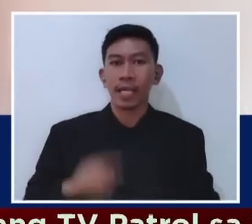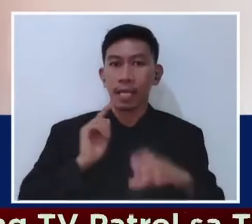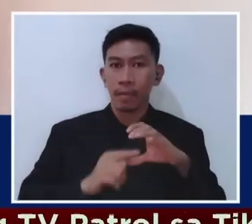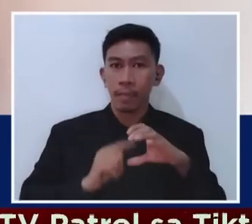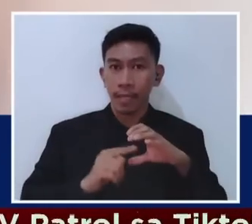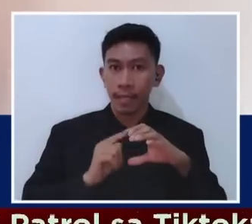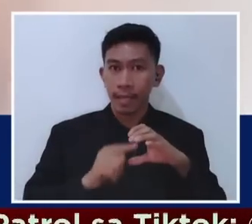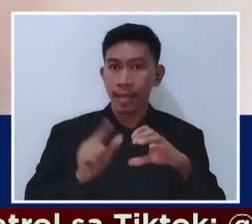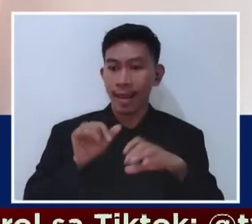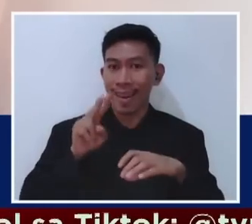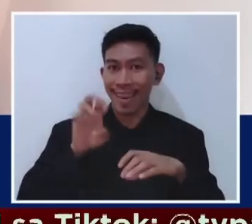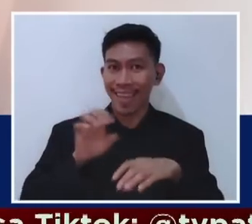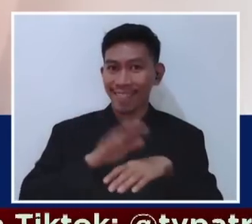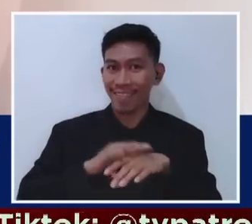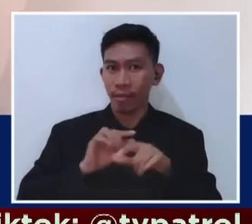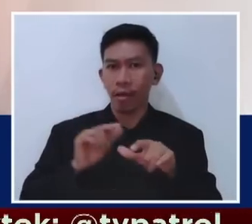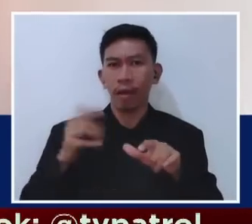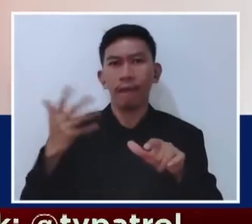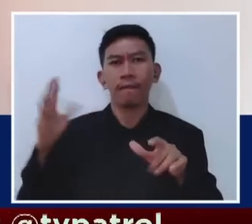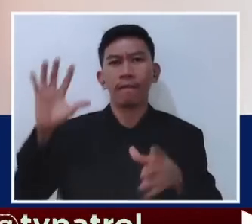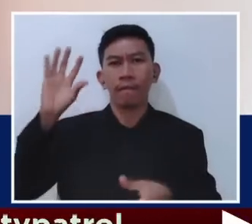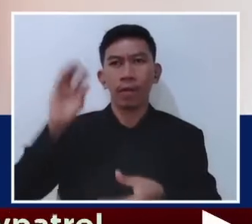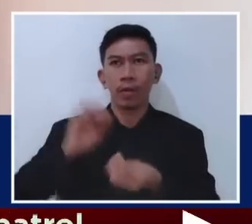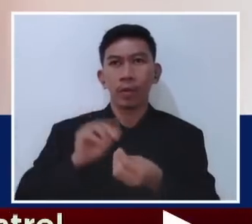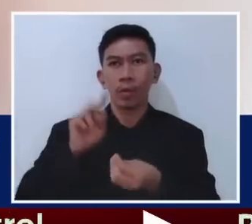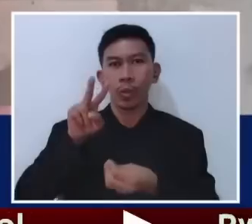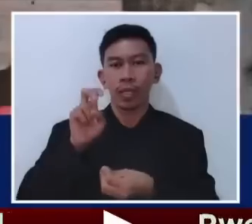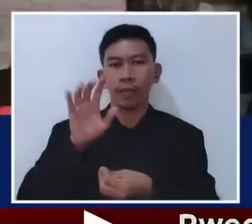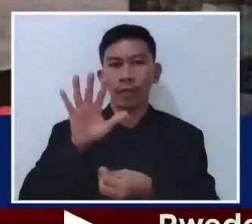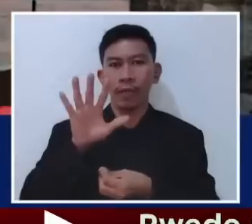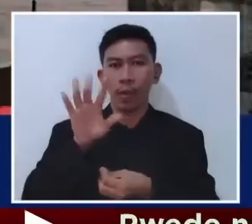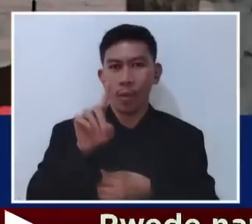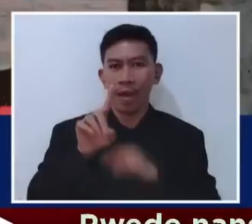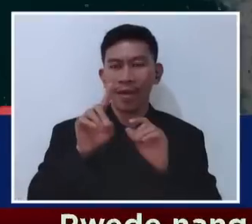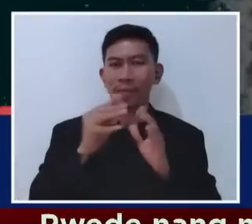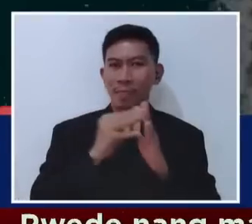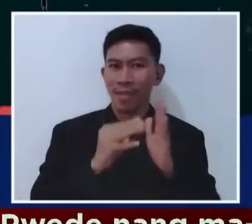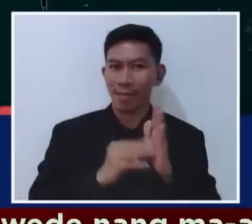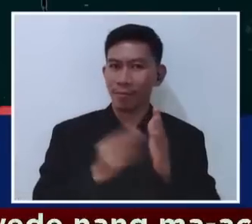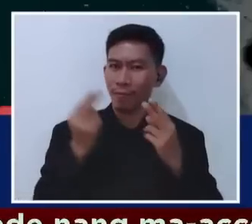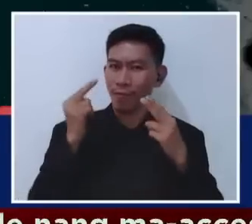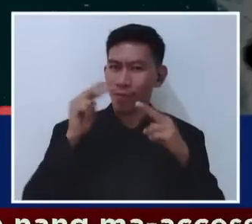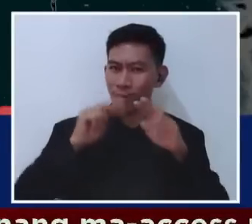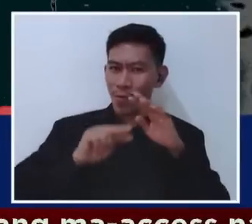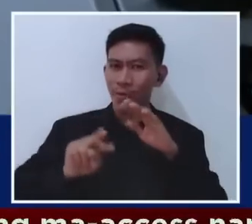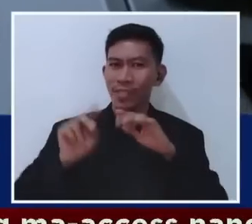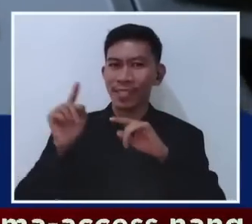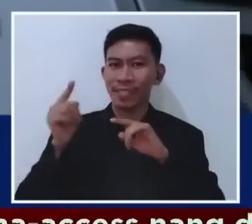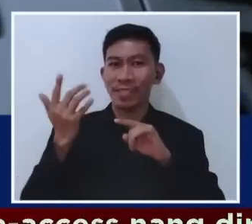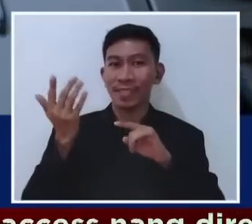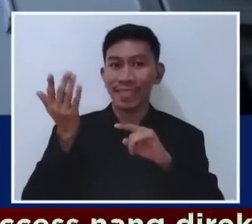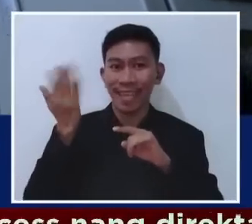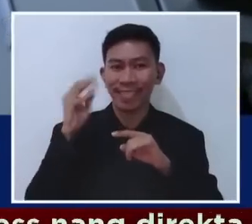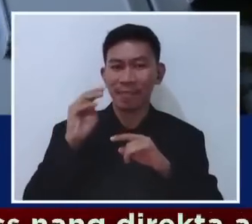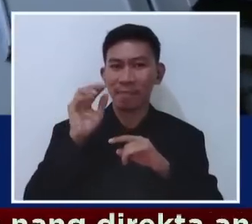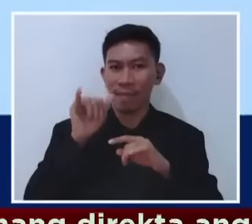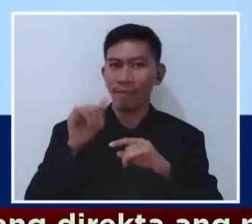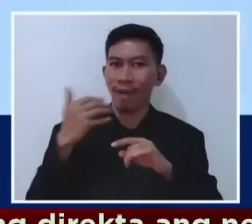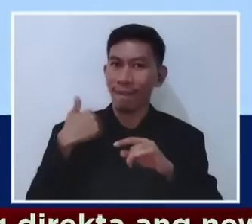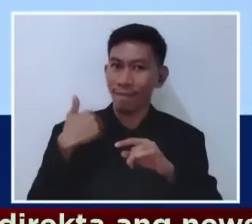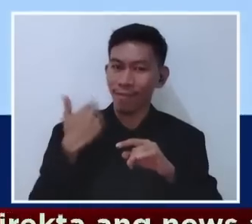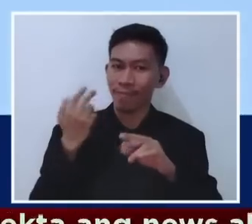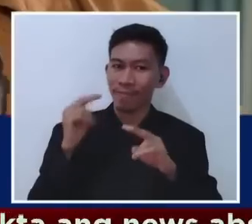higit 251 million views para sa primetime shows noong Mayo. Matututukan ng mga Pinoy